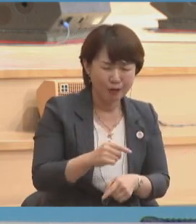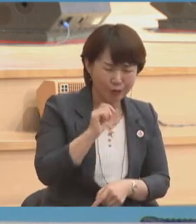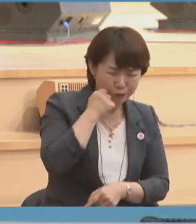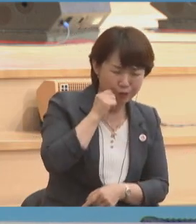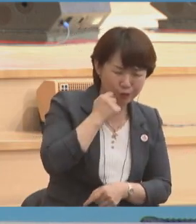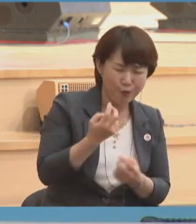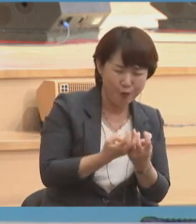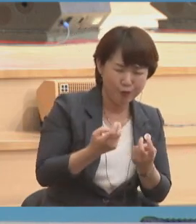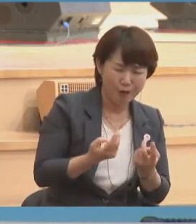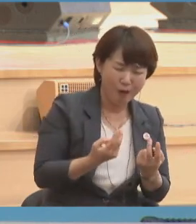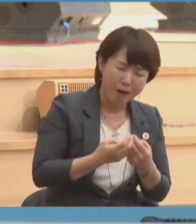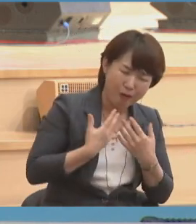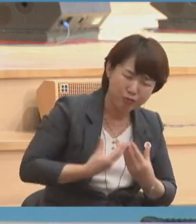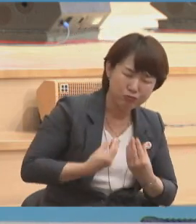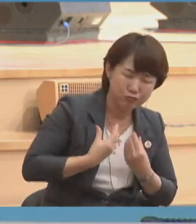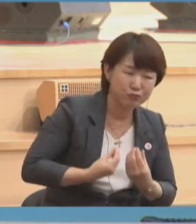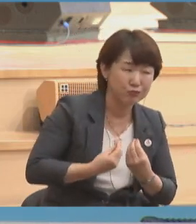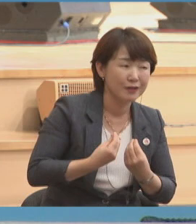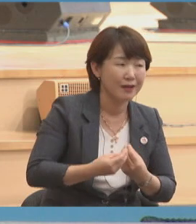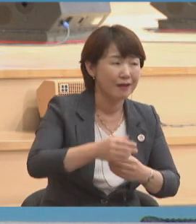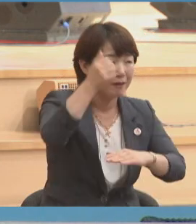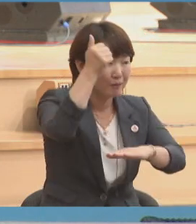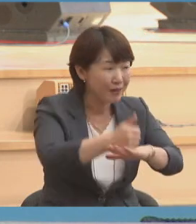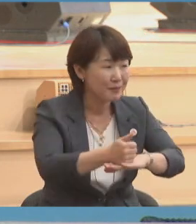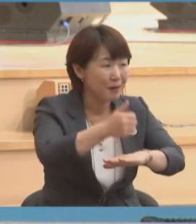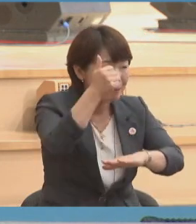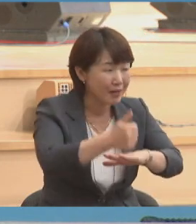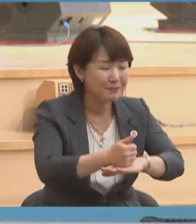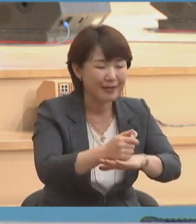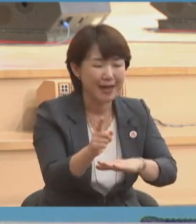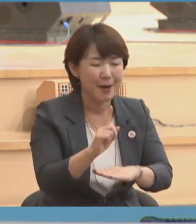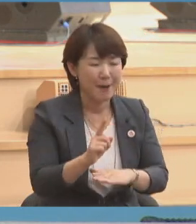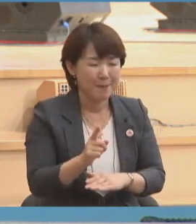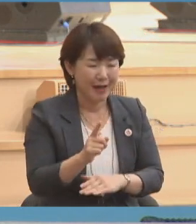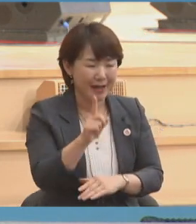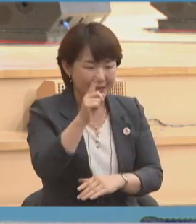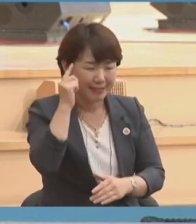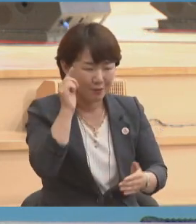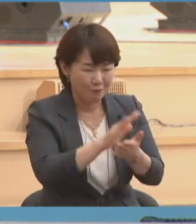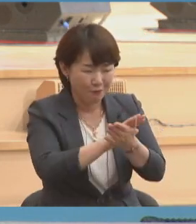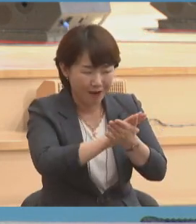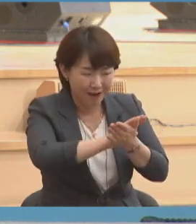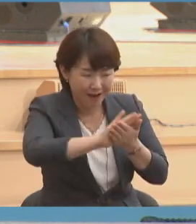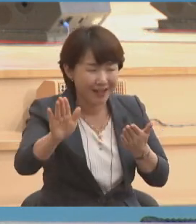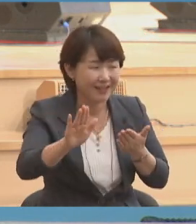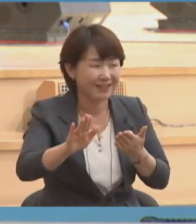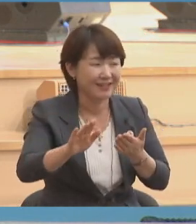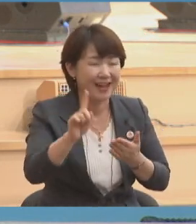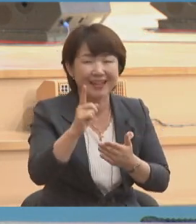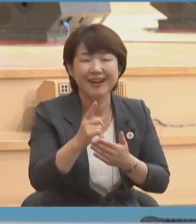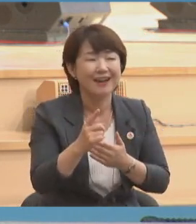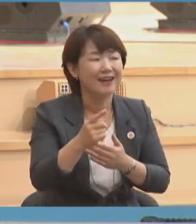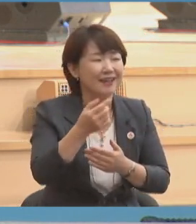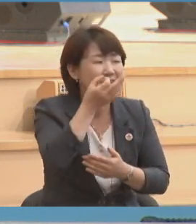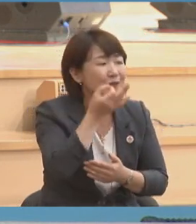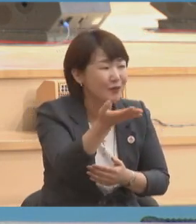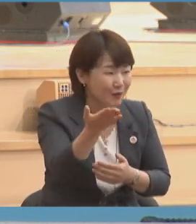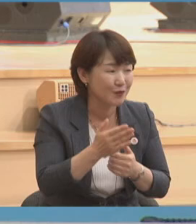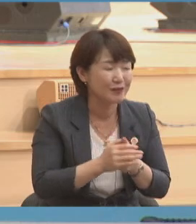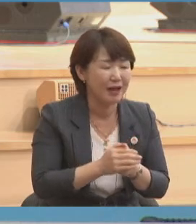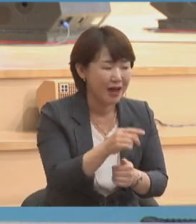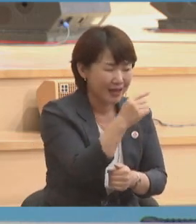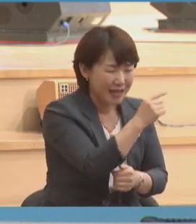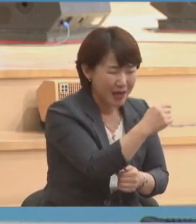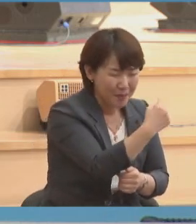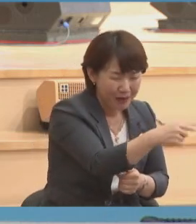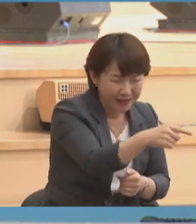막 절망감이 들 때쯤 되었을 때 딱 조카를 내밀면서 소개합니다. 이 모든